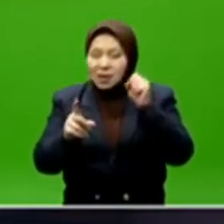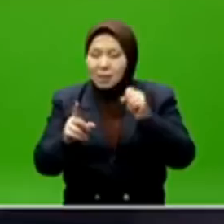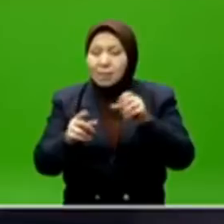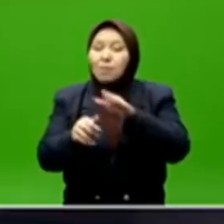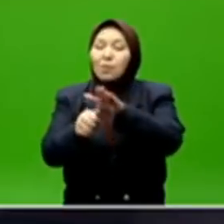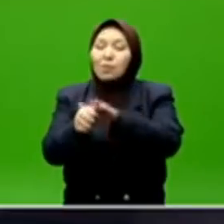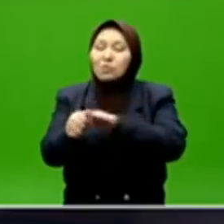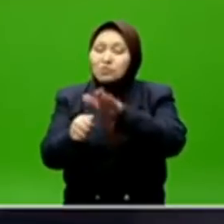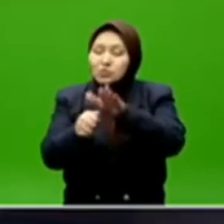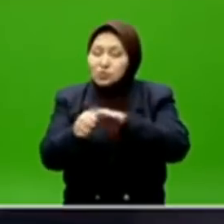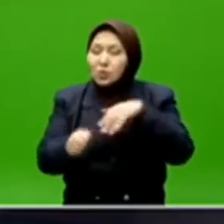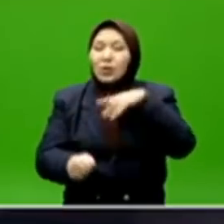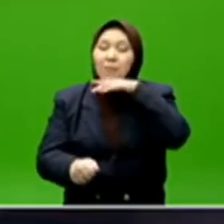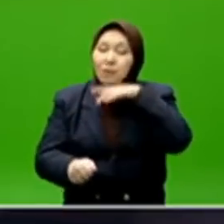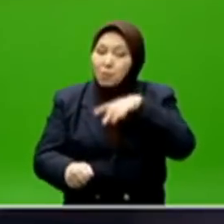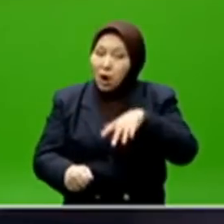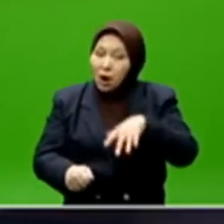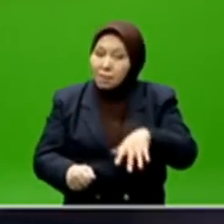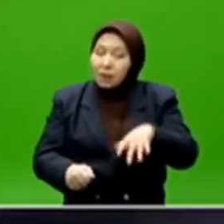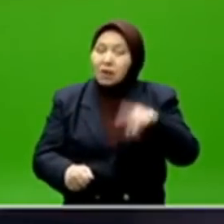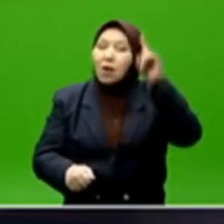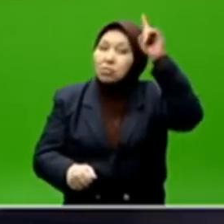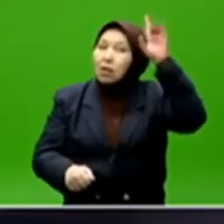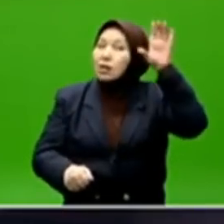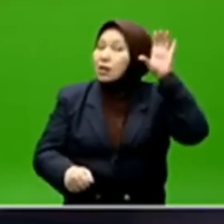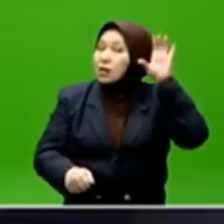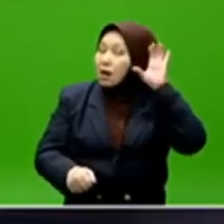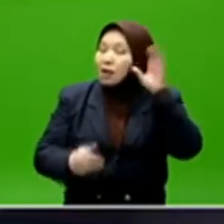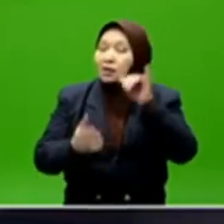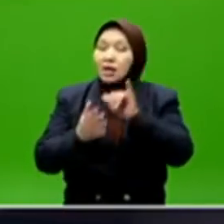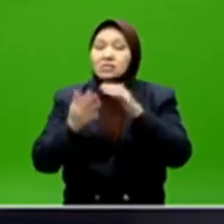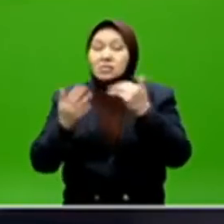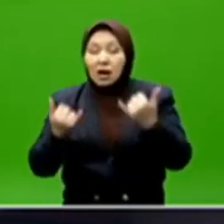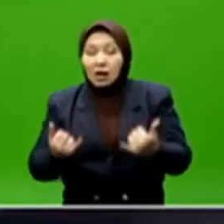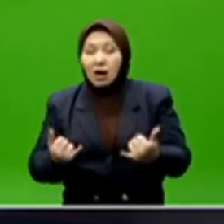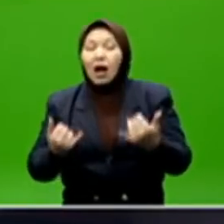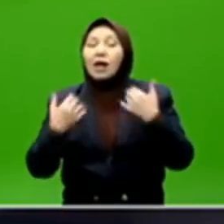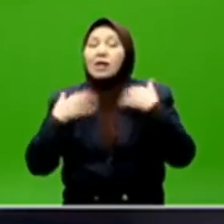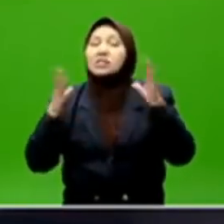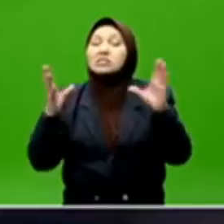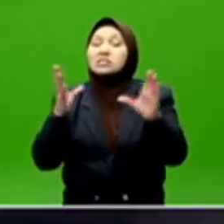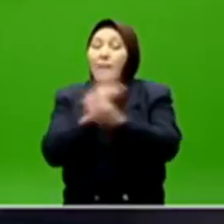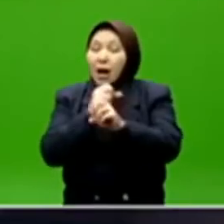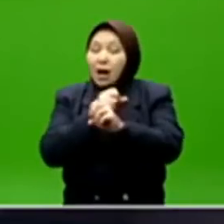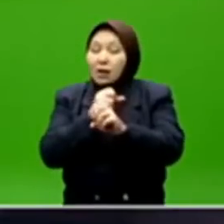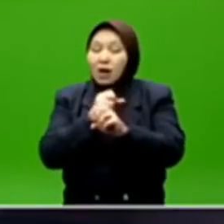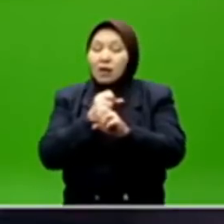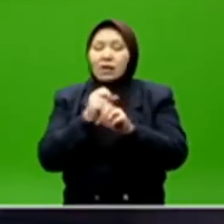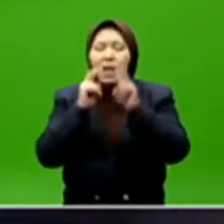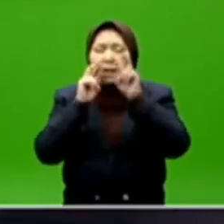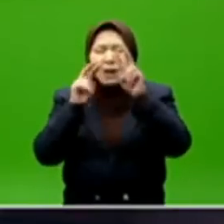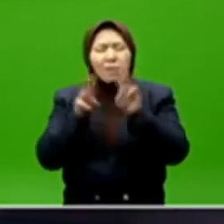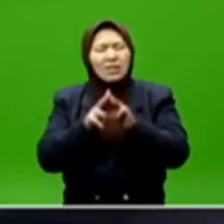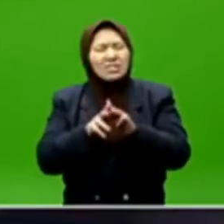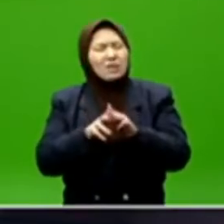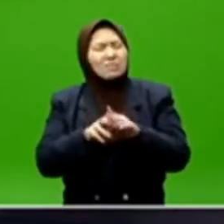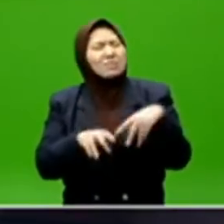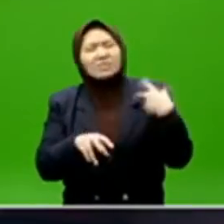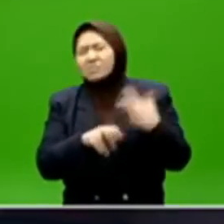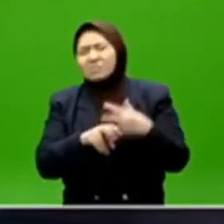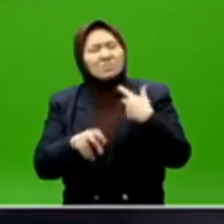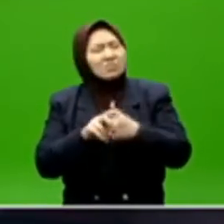Muhammad sallallahu alaihi wasallam, Allah dengar bahawa sekarang ini saya ada cabaran, nampak macam mustahil boleh